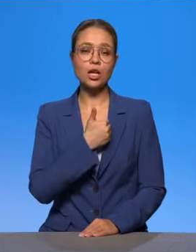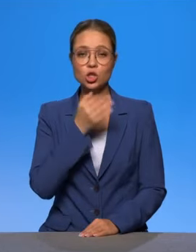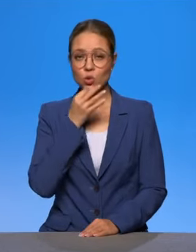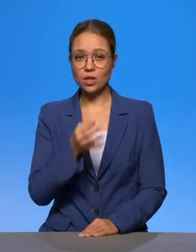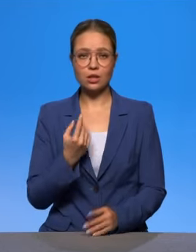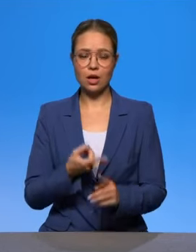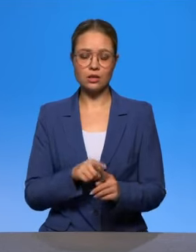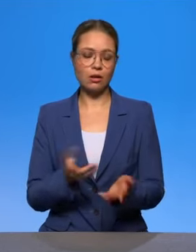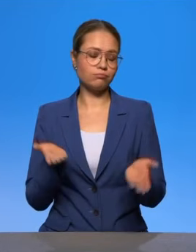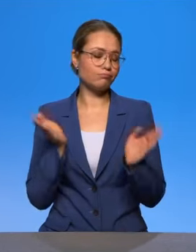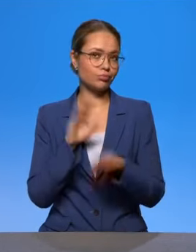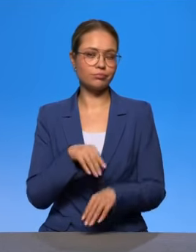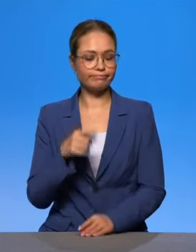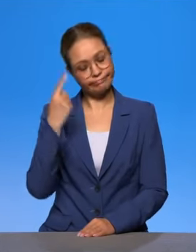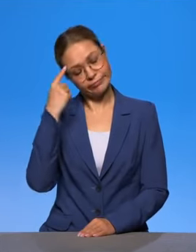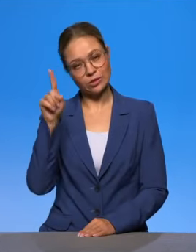потолка взяли, это наверняка